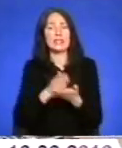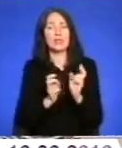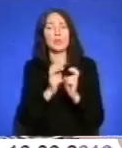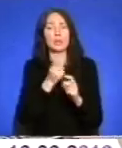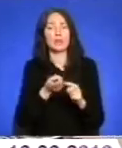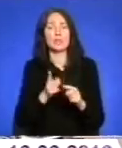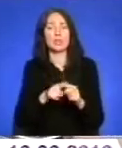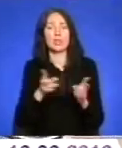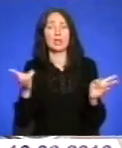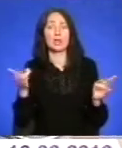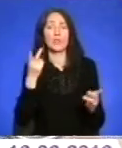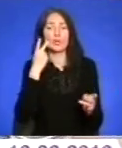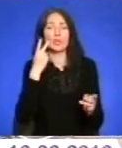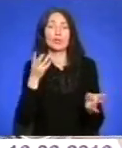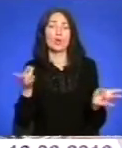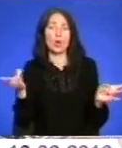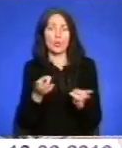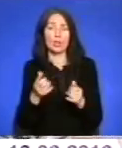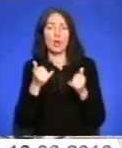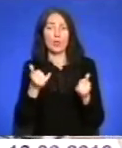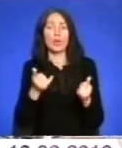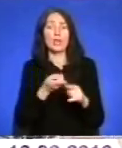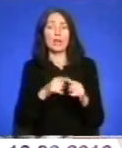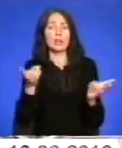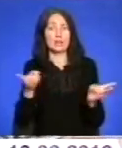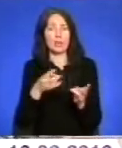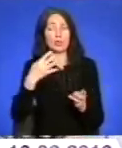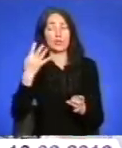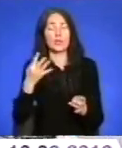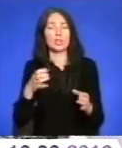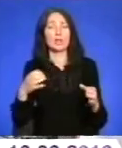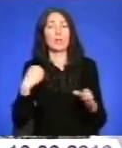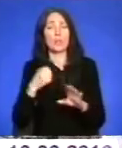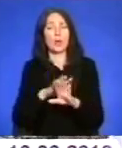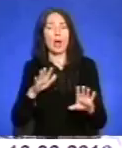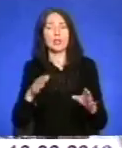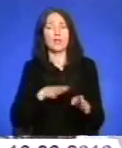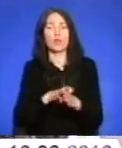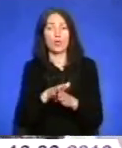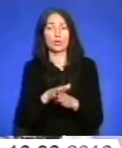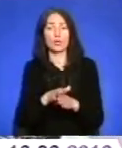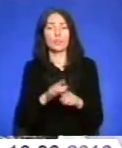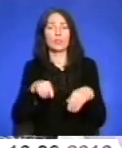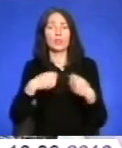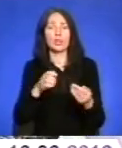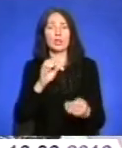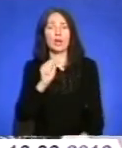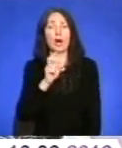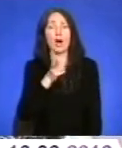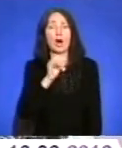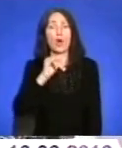потребу, яку потрібно для 44-ї бригади, виконуємо завдання. Сьогодні ми принесли теж допомогу, 3 акумулятори 190,